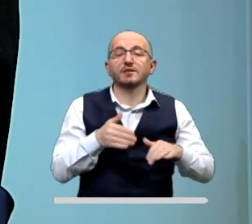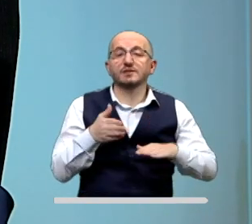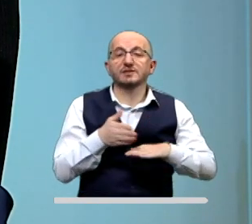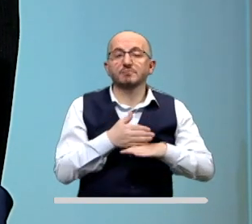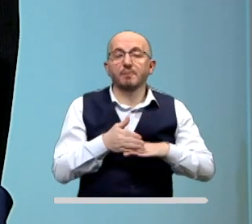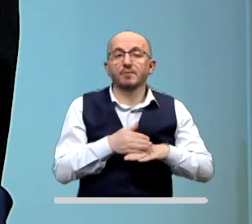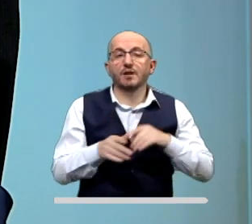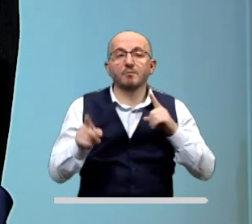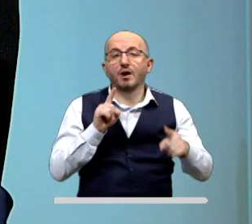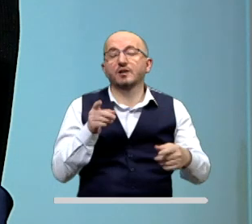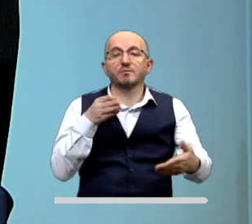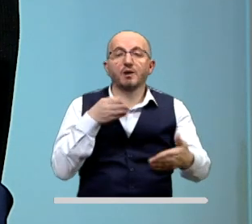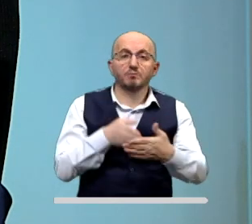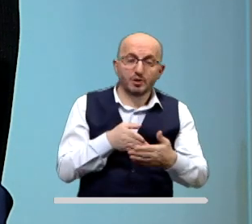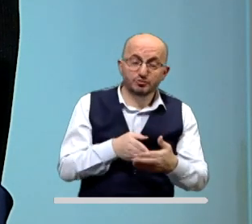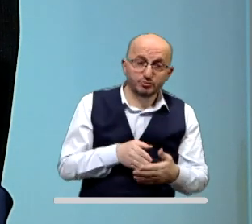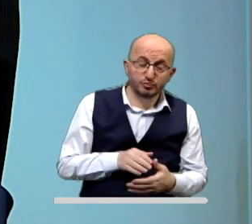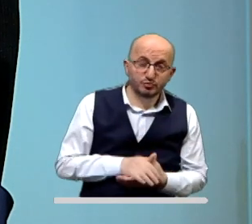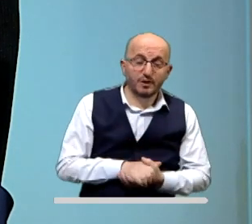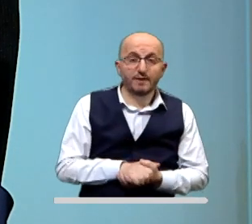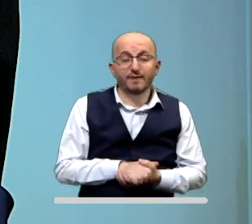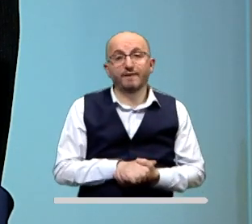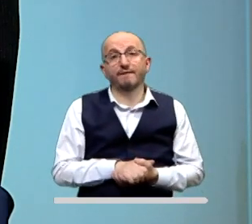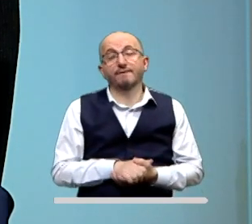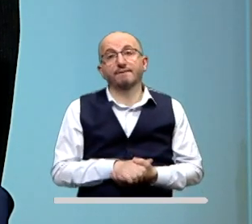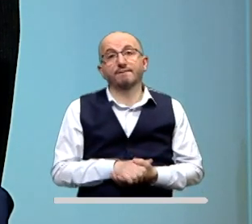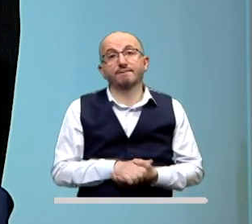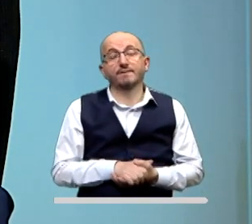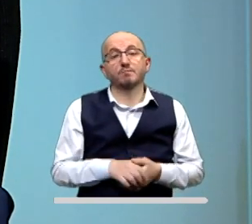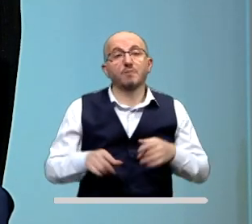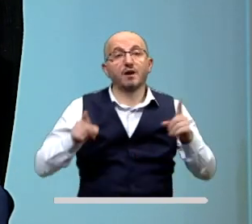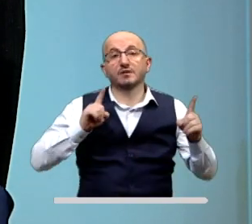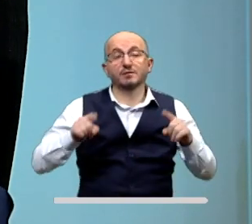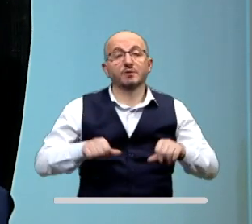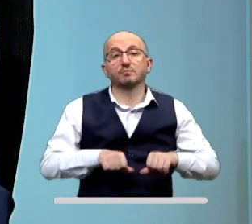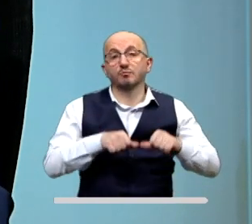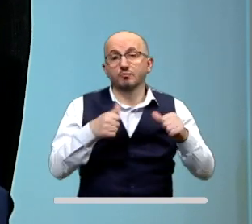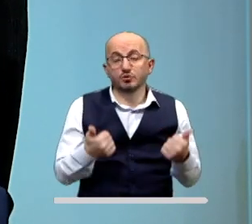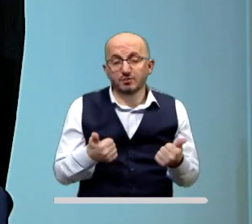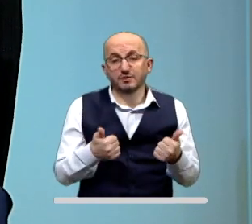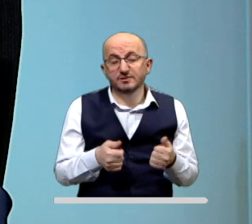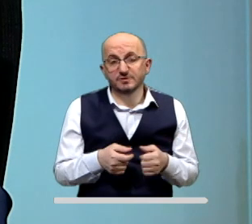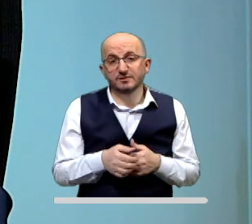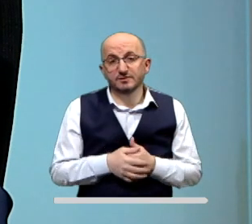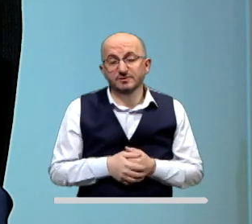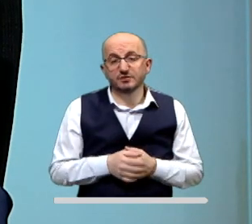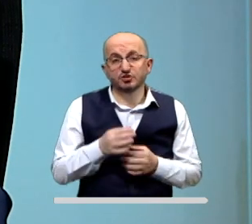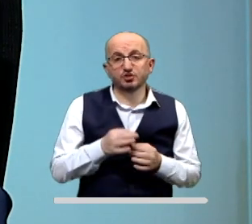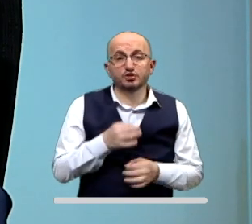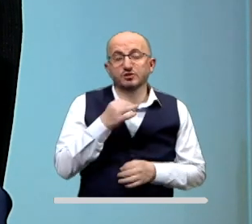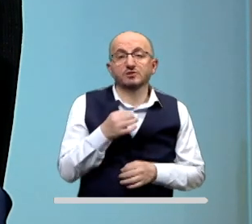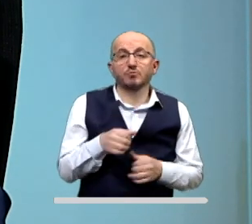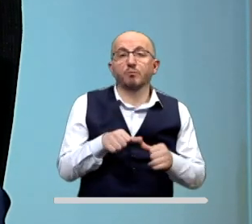başvurursa mesela aynı gerekçe ile başvurursa mahkemenin boşaması bir bakıma kişinin